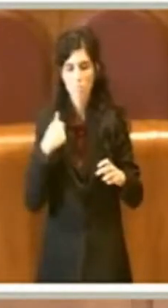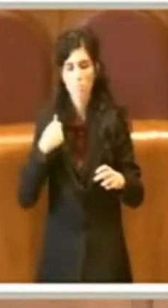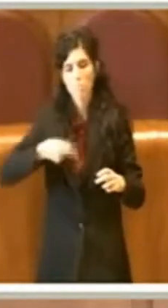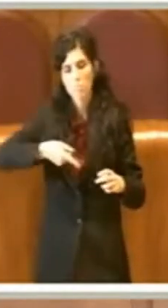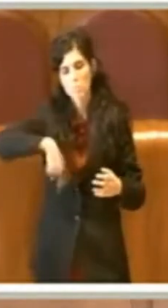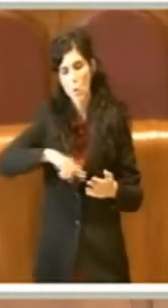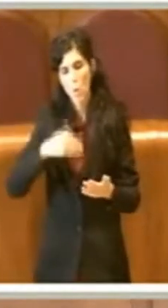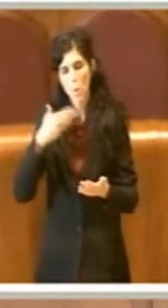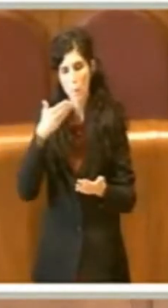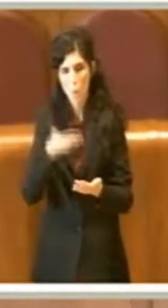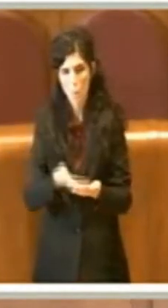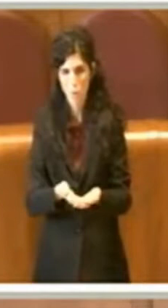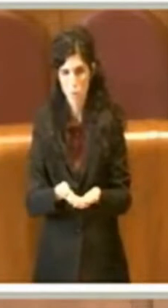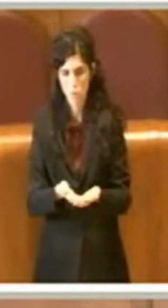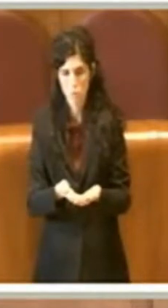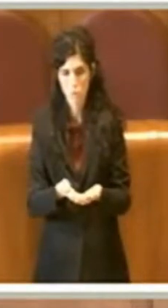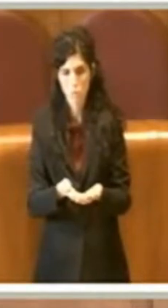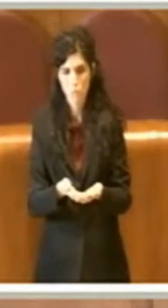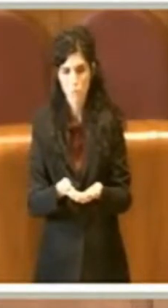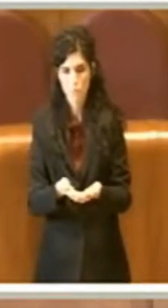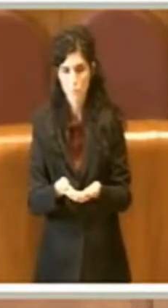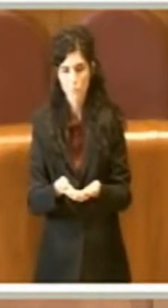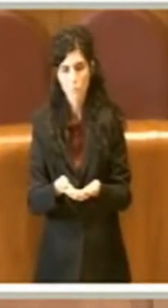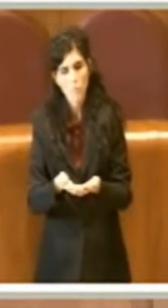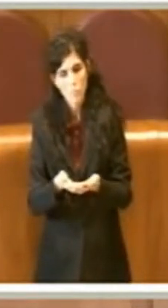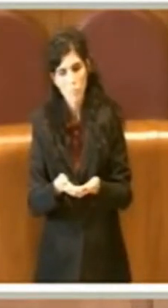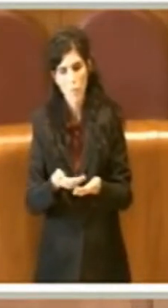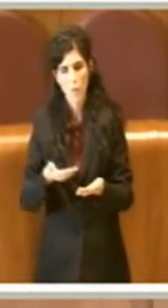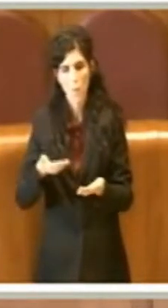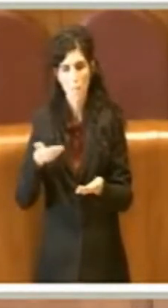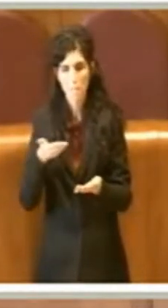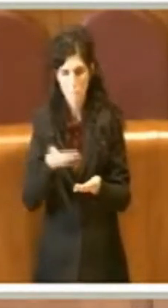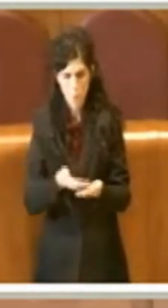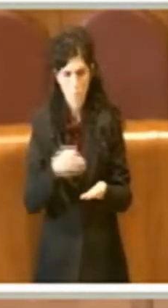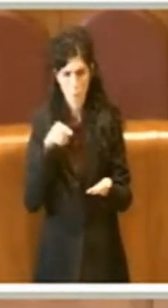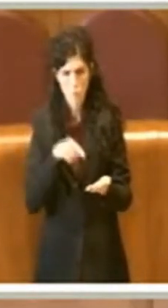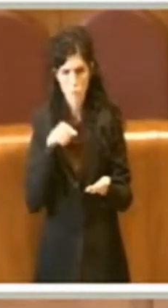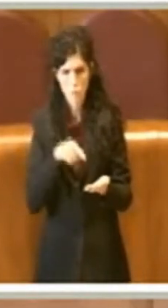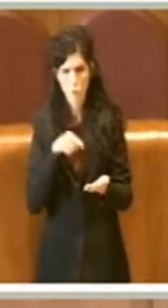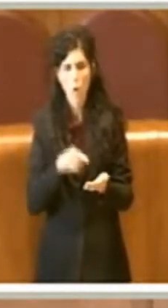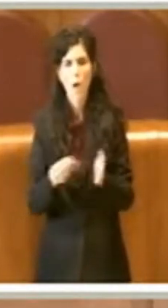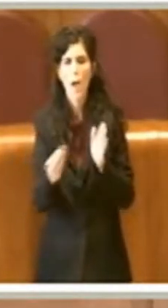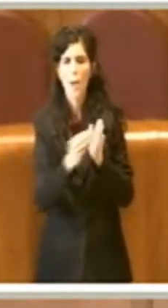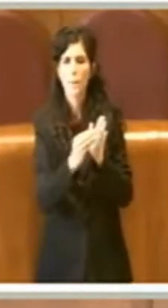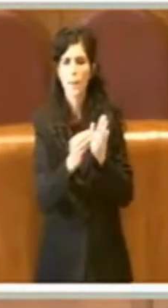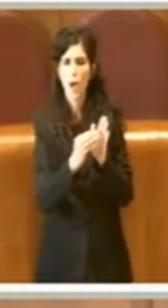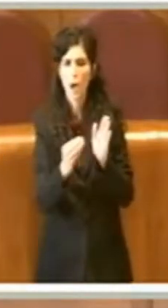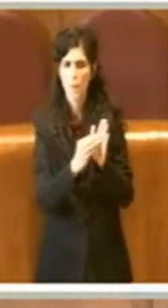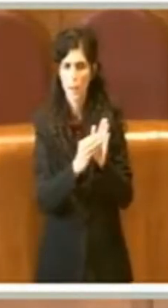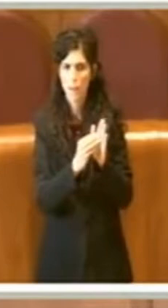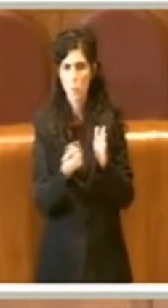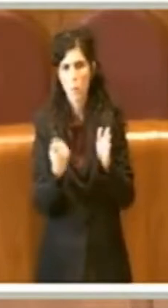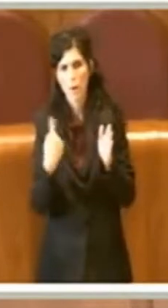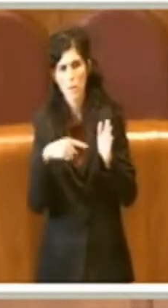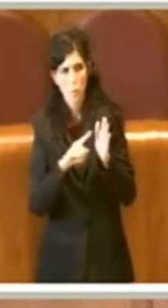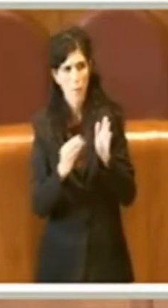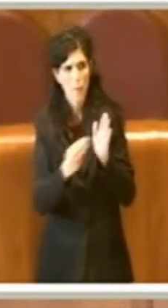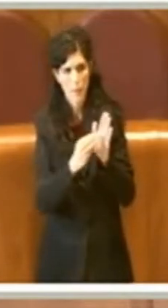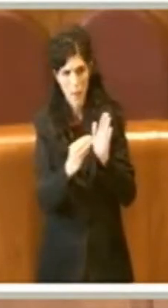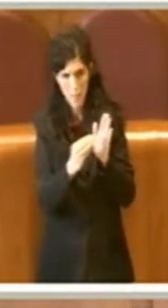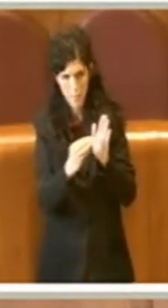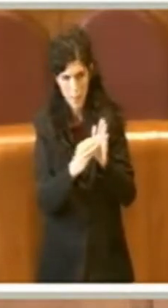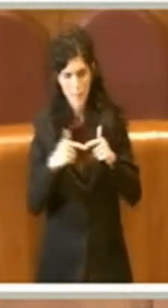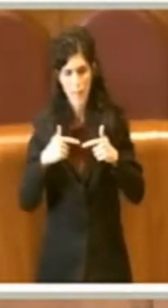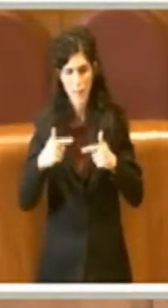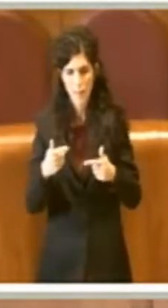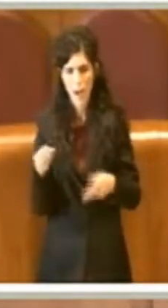alla alla proposte abbiamo proposto degli emendamenti e subemendamenti al volti appunto ad aggiornare questa